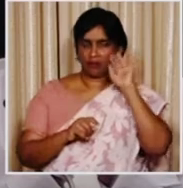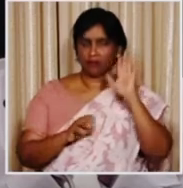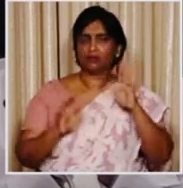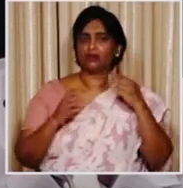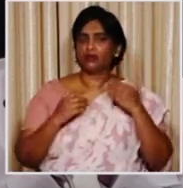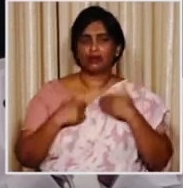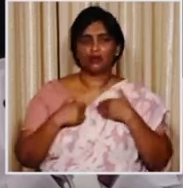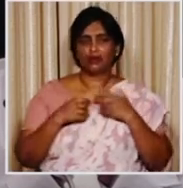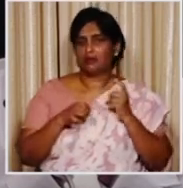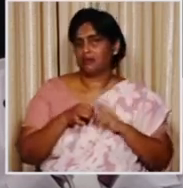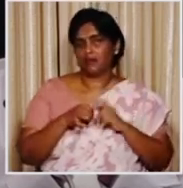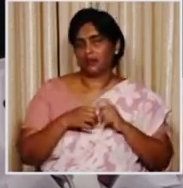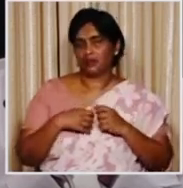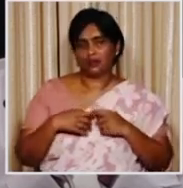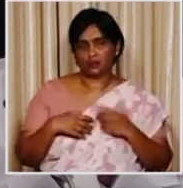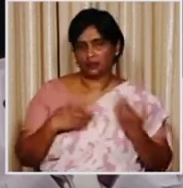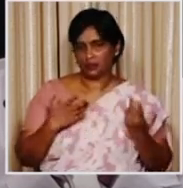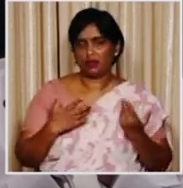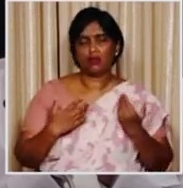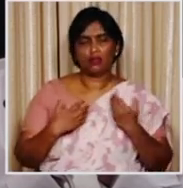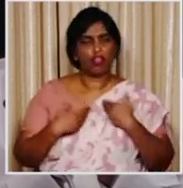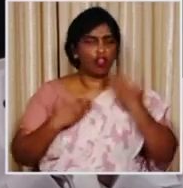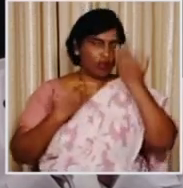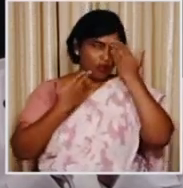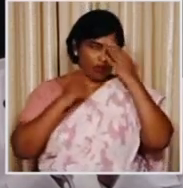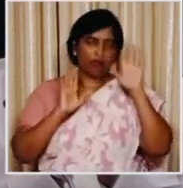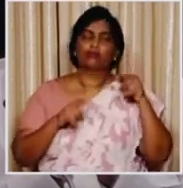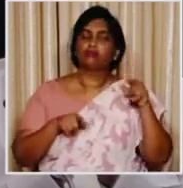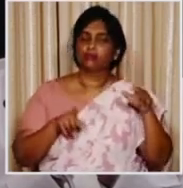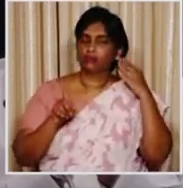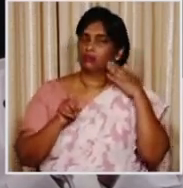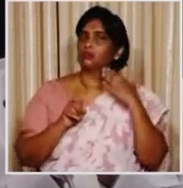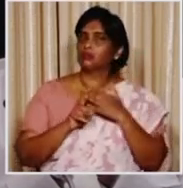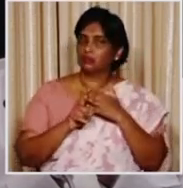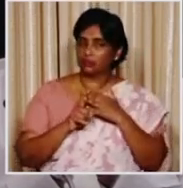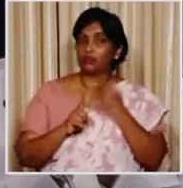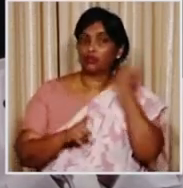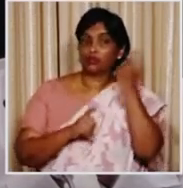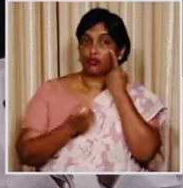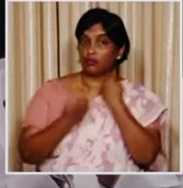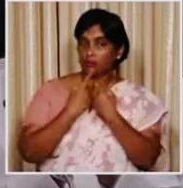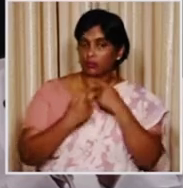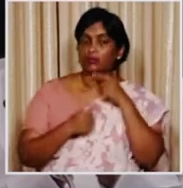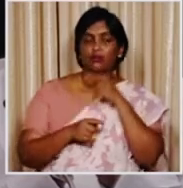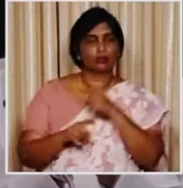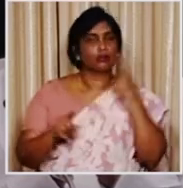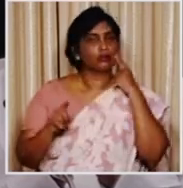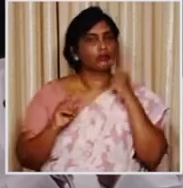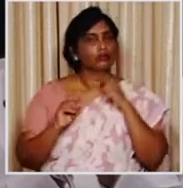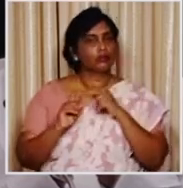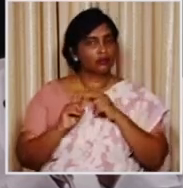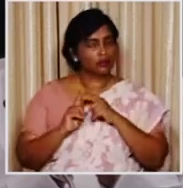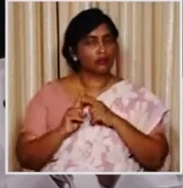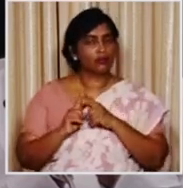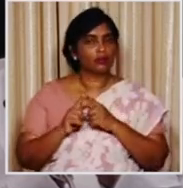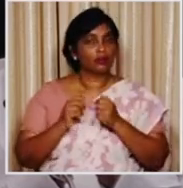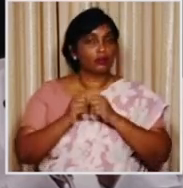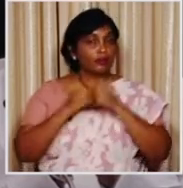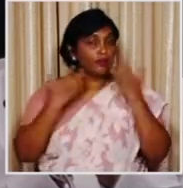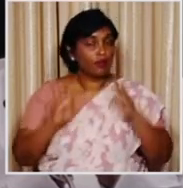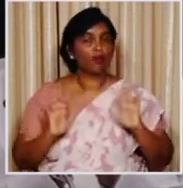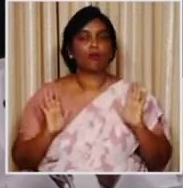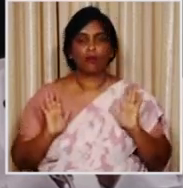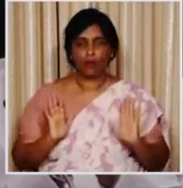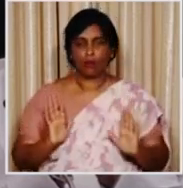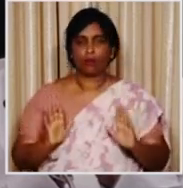නමුත් ඒවට ප්‍රශ්නයක් නැහැ අපි විවෘතව මේ පිළිබඳව සොයා බලලා මේ මේකට කෙලවරක් දකින්න ඕනේ